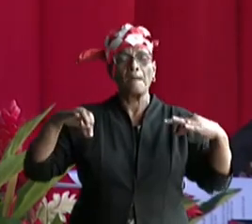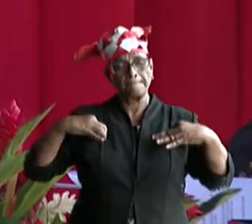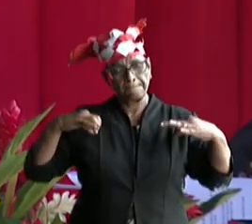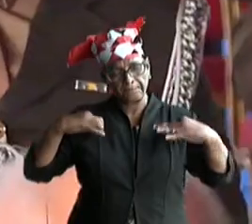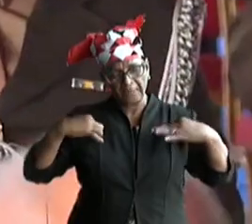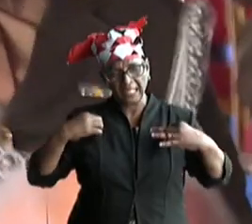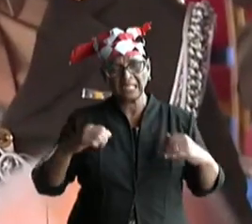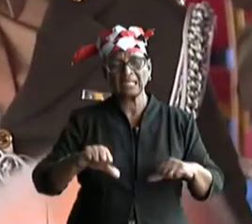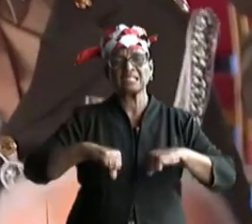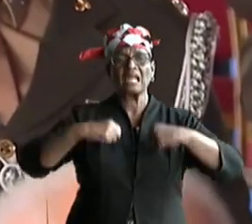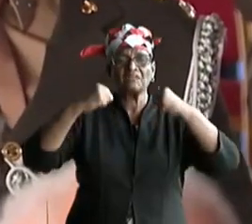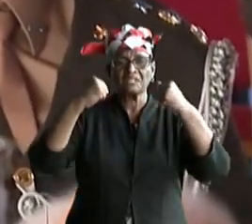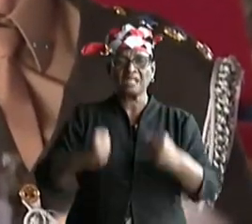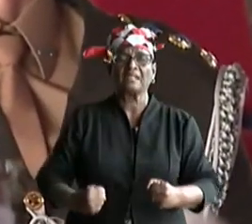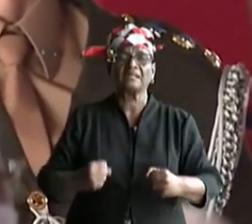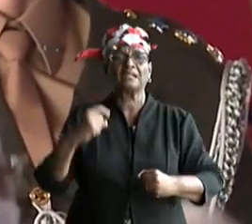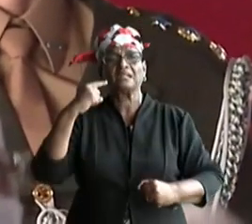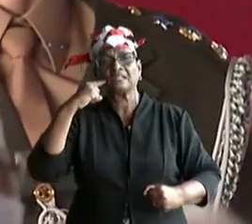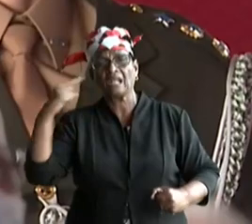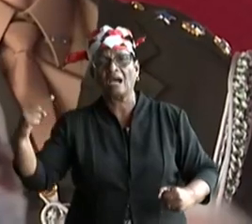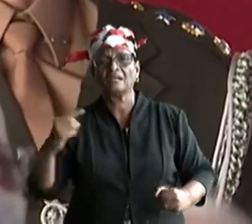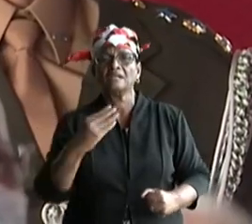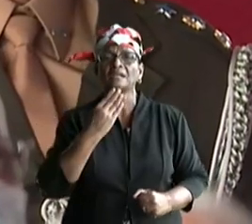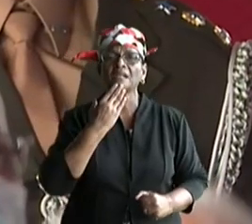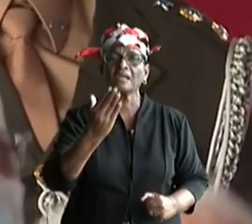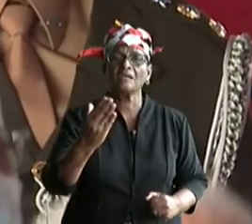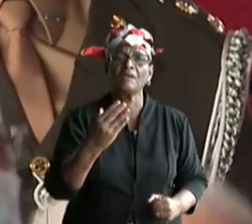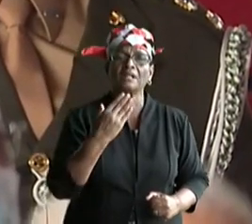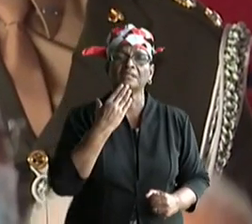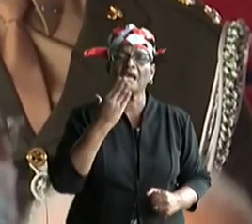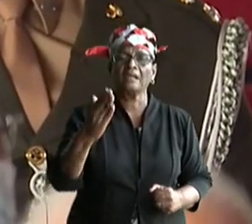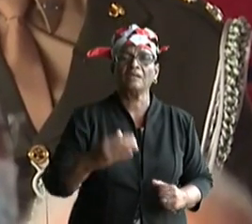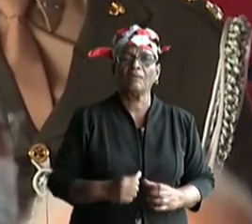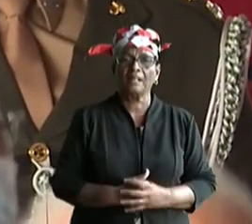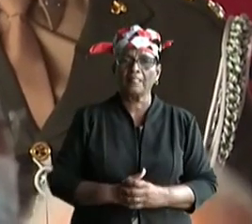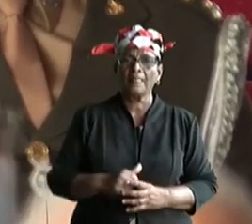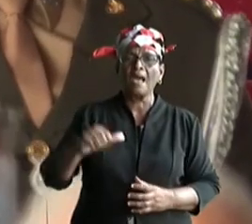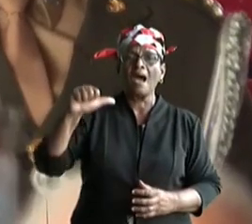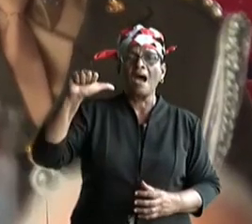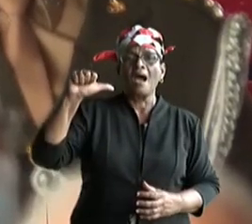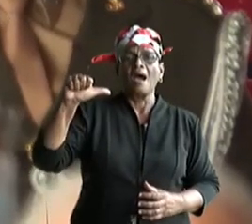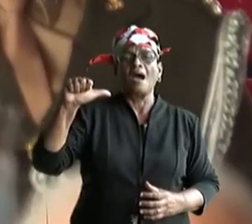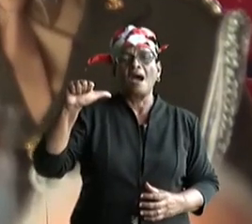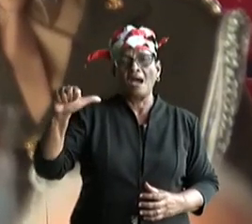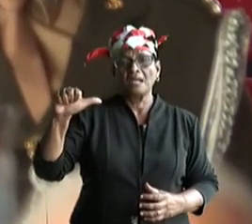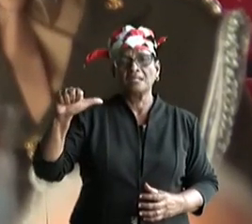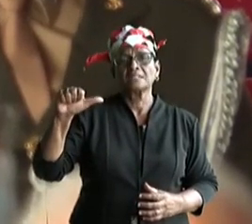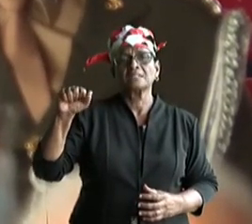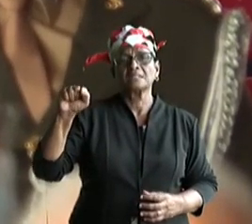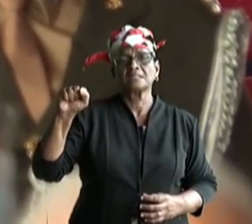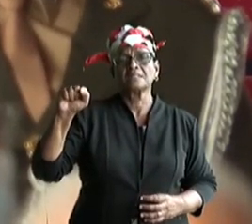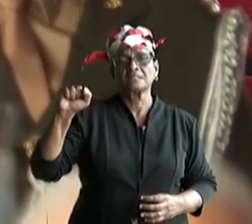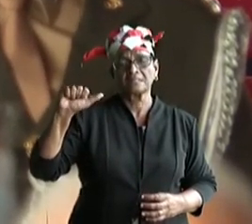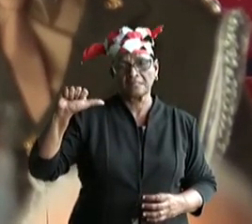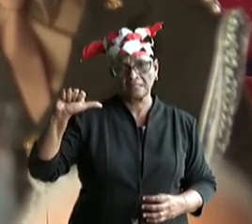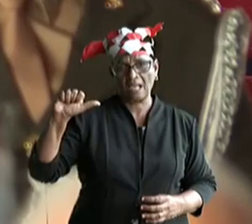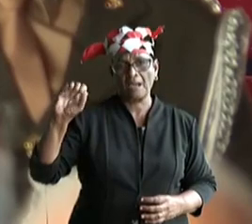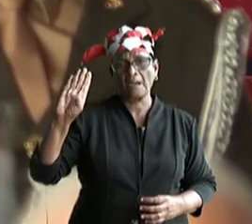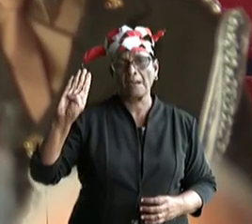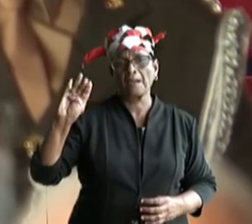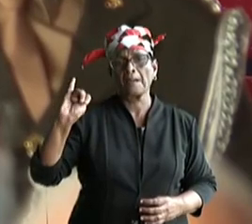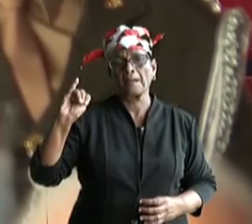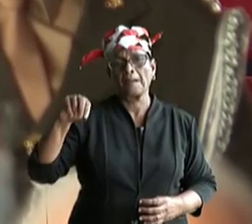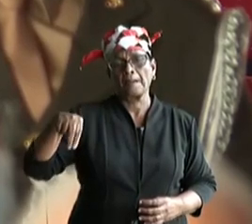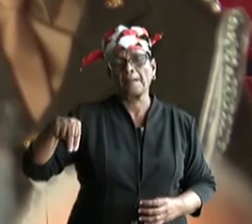u. Dank u wel. Let Asabina, de volgende fractieleider, heeft het